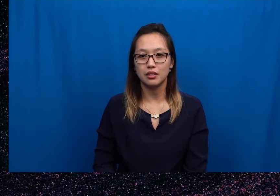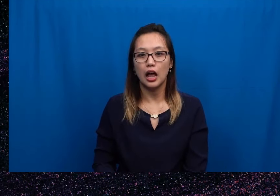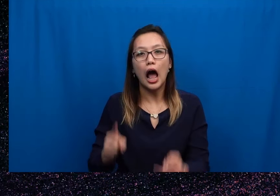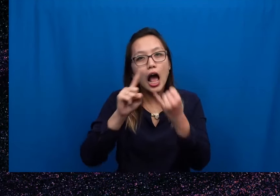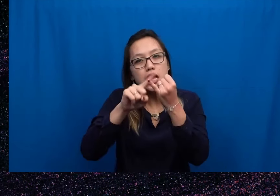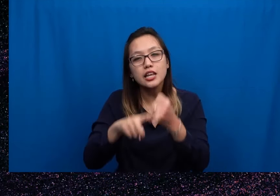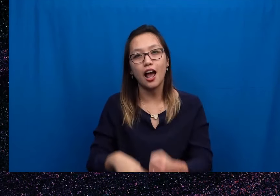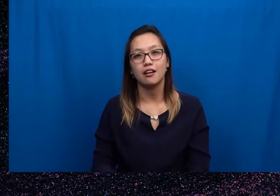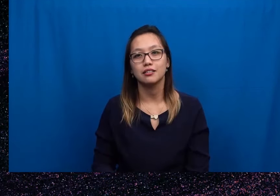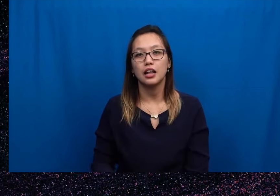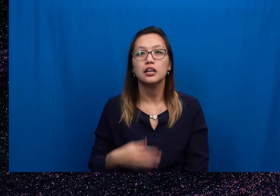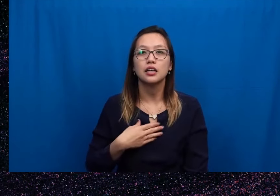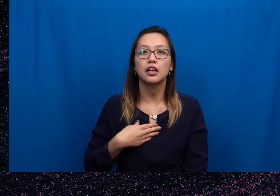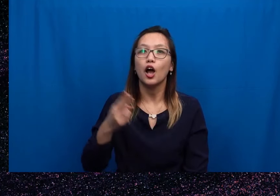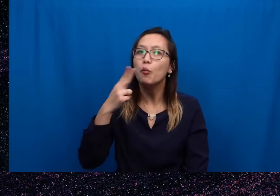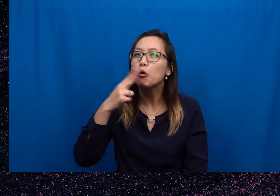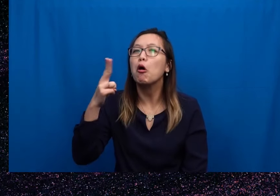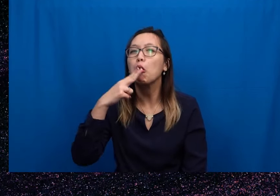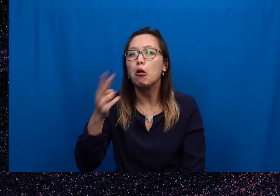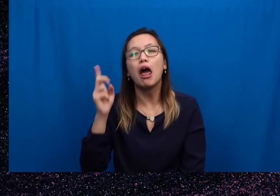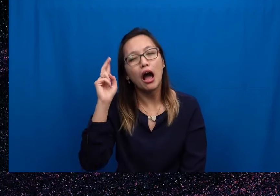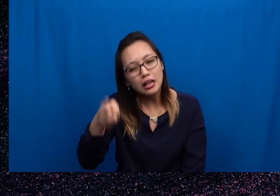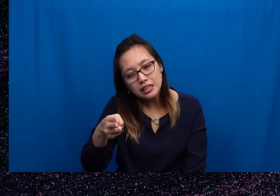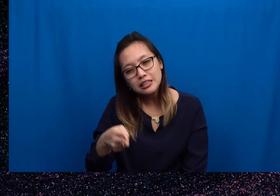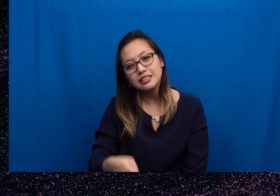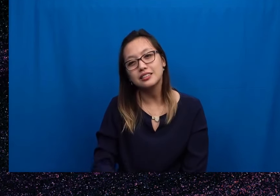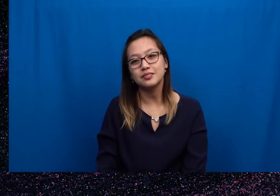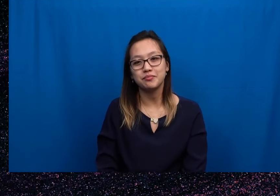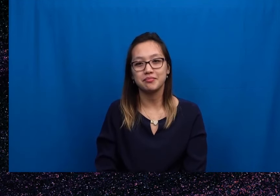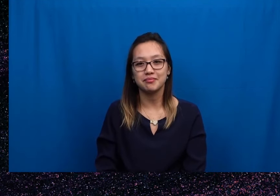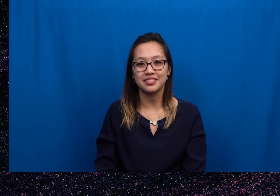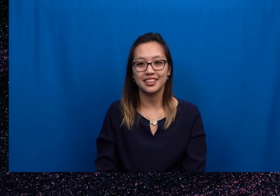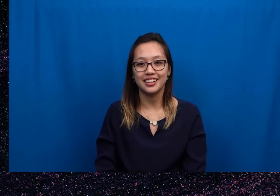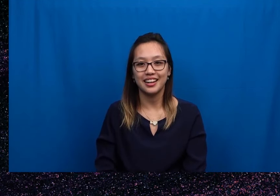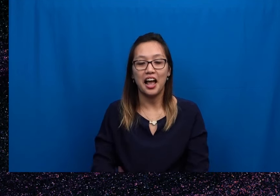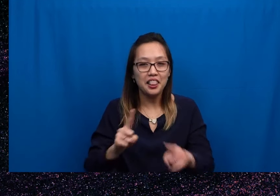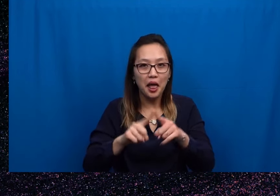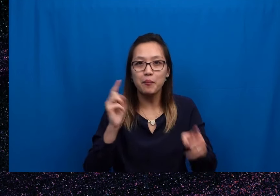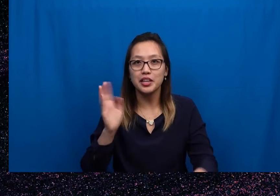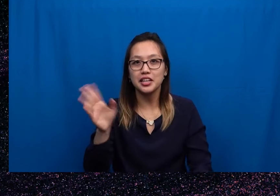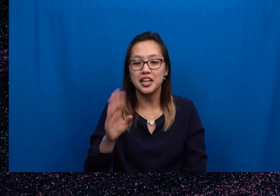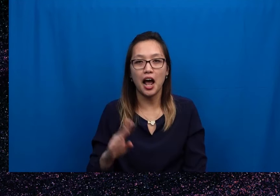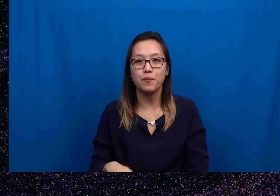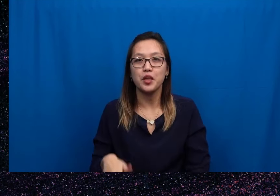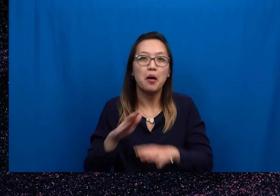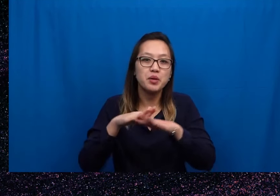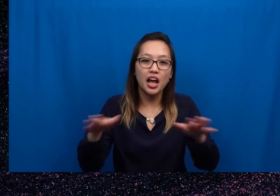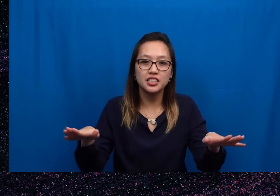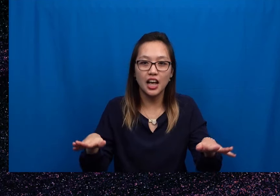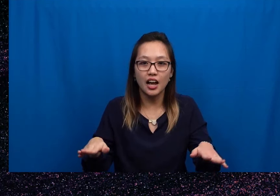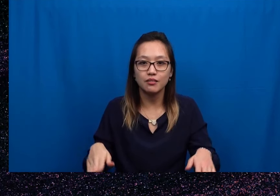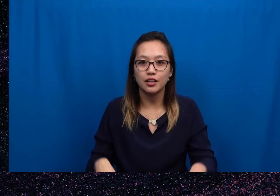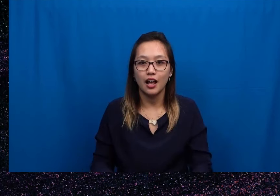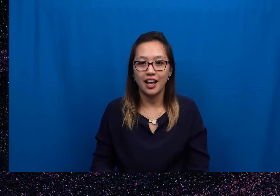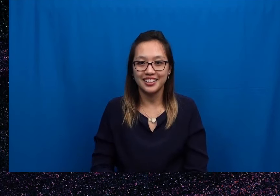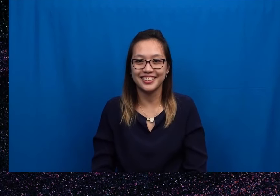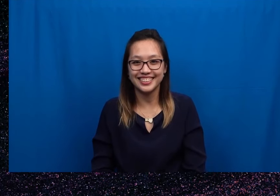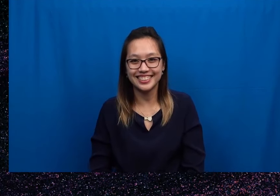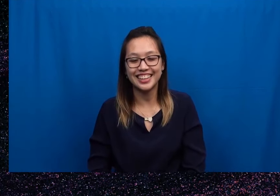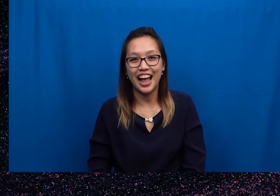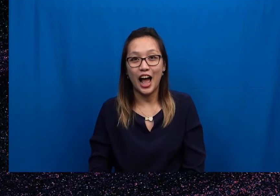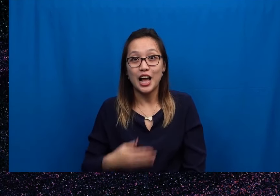saya. Dan saya menyedotnya. Tapi saya tidak menyedot biasa saja. Saya kosongkan seluruh